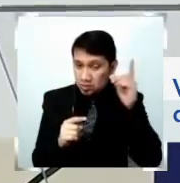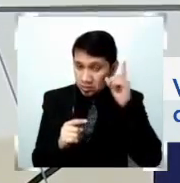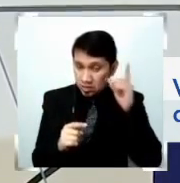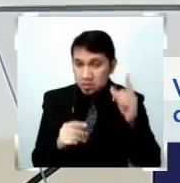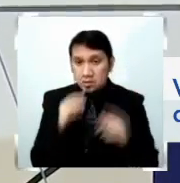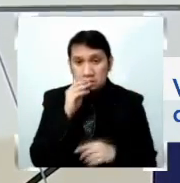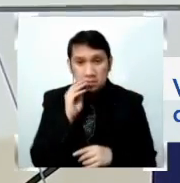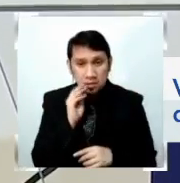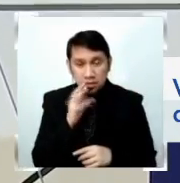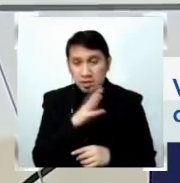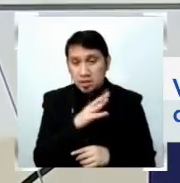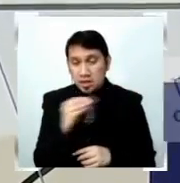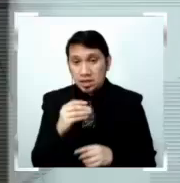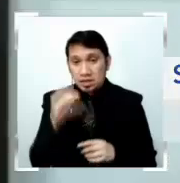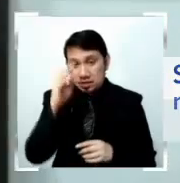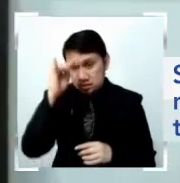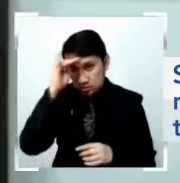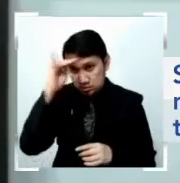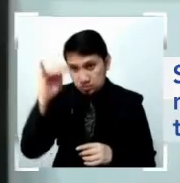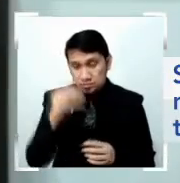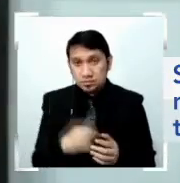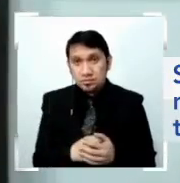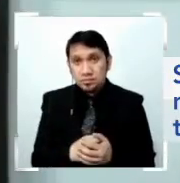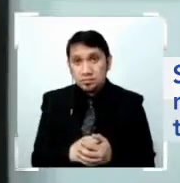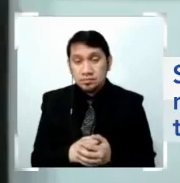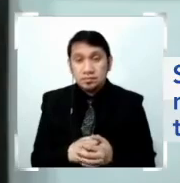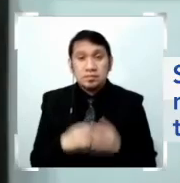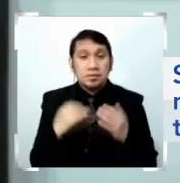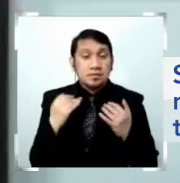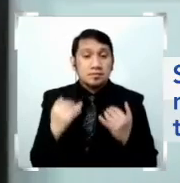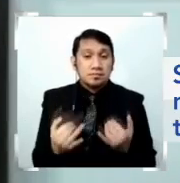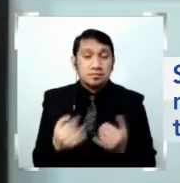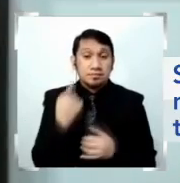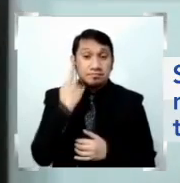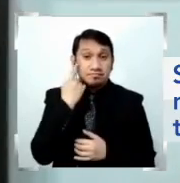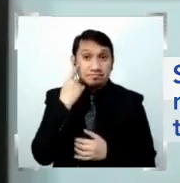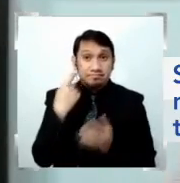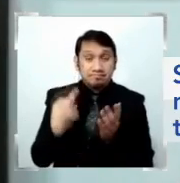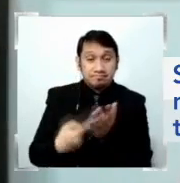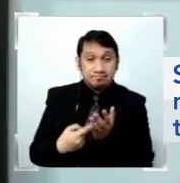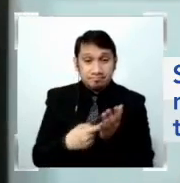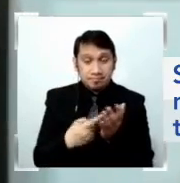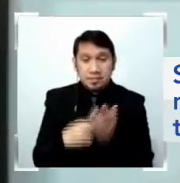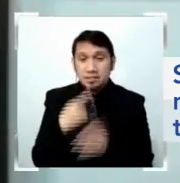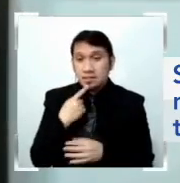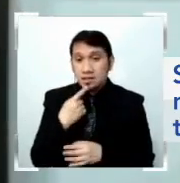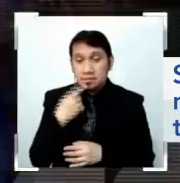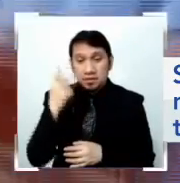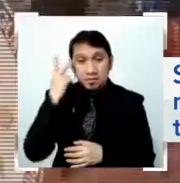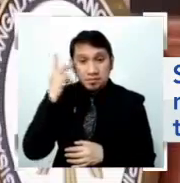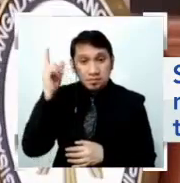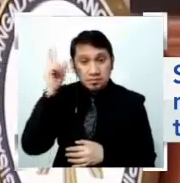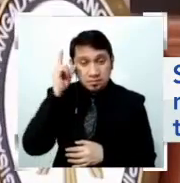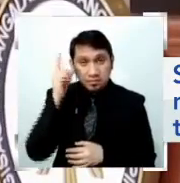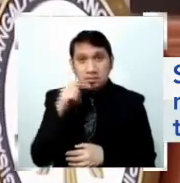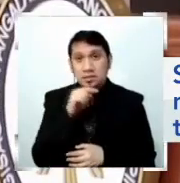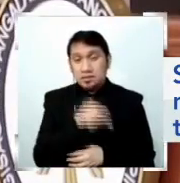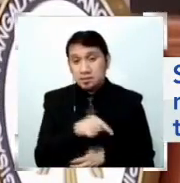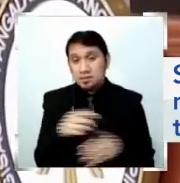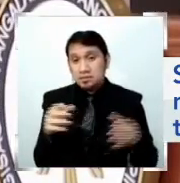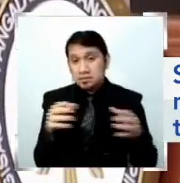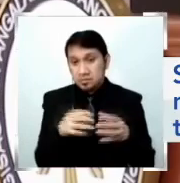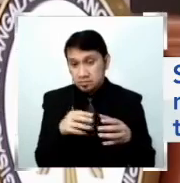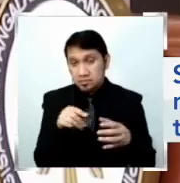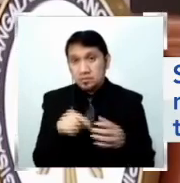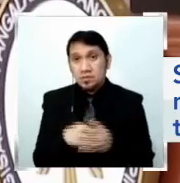at Manila Mayor Isko Moreno. Sa Pandesal Forum kanina, sinabi ni Lacson na ang nais umano ng kampo ng Vice President